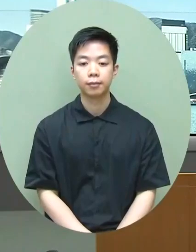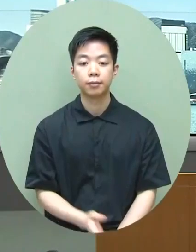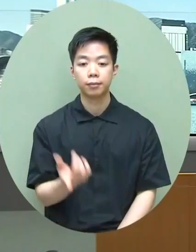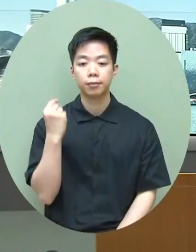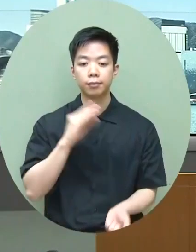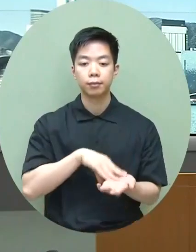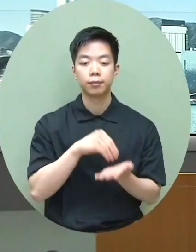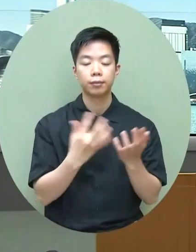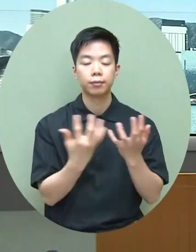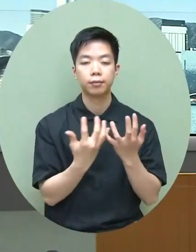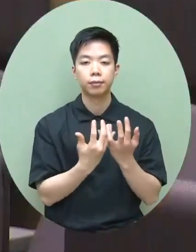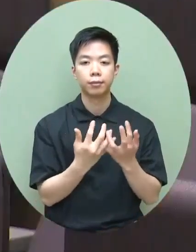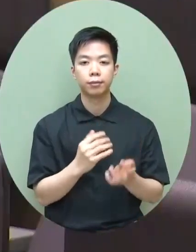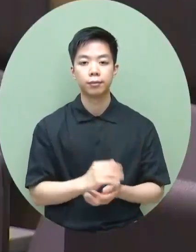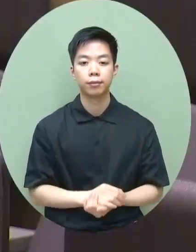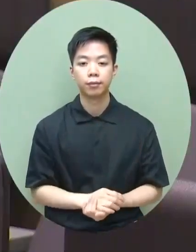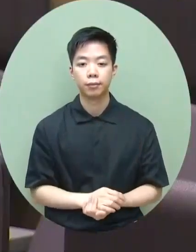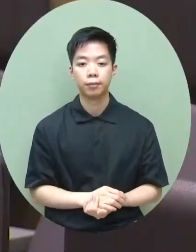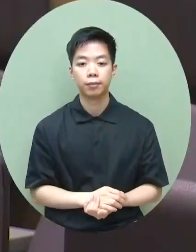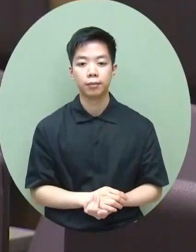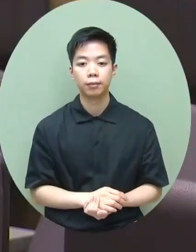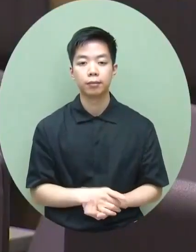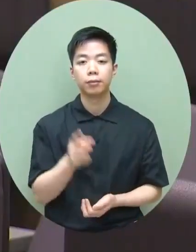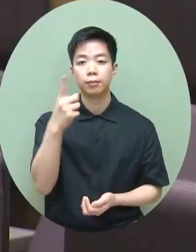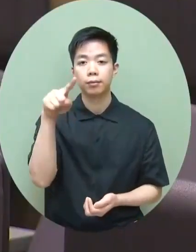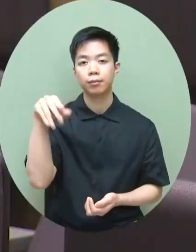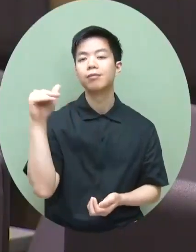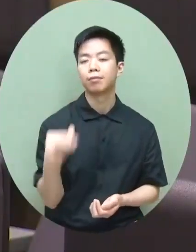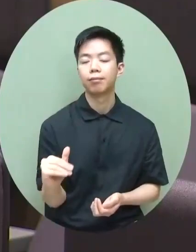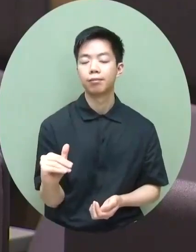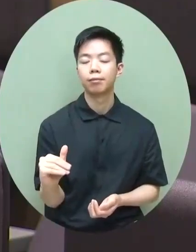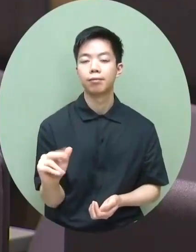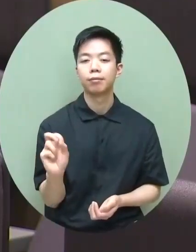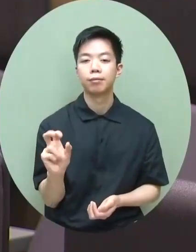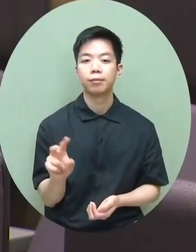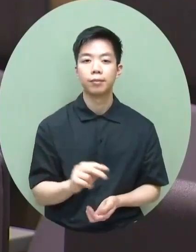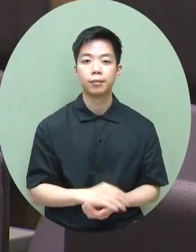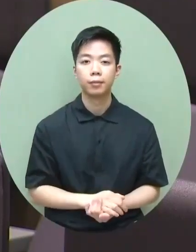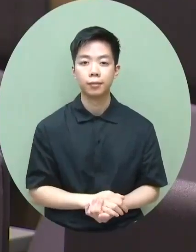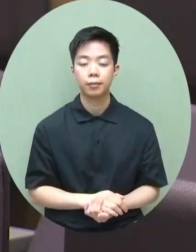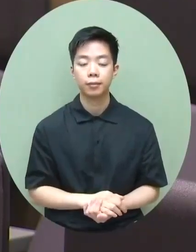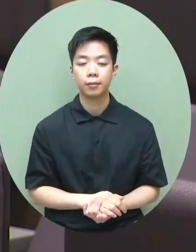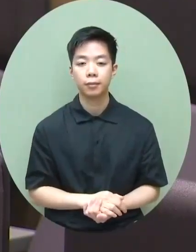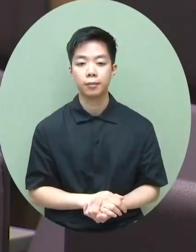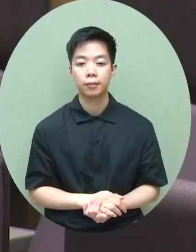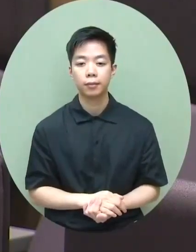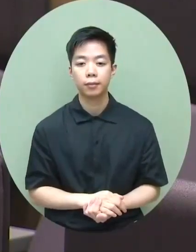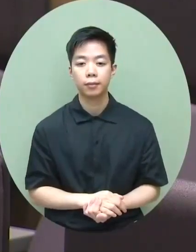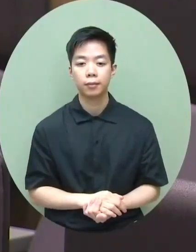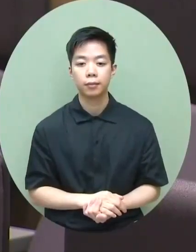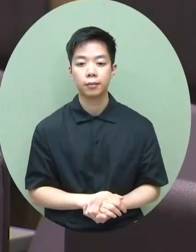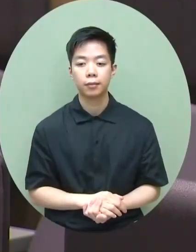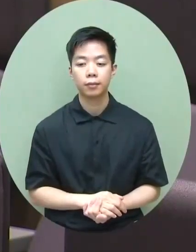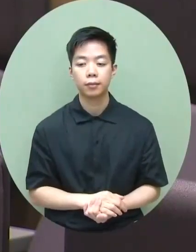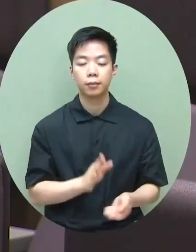请问现在较多确诊的是哪一类人群呢？那么当局有哪些办法可以进一步控制疫情，令确